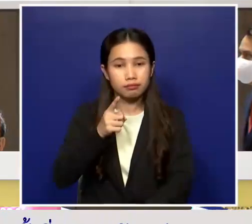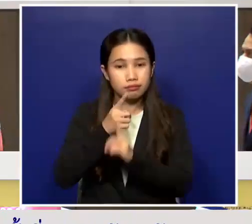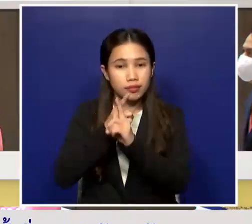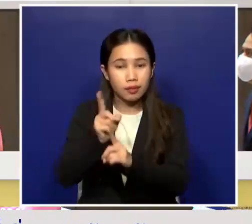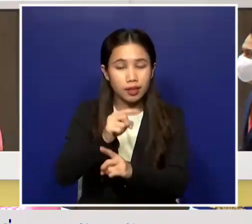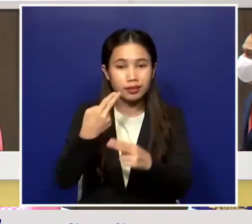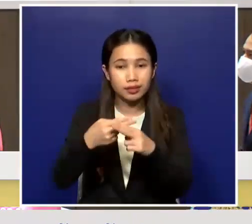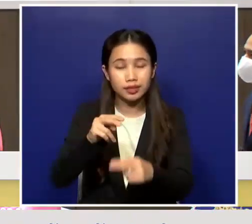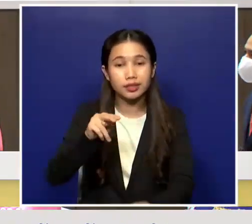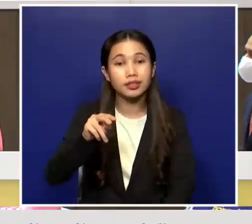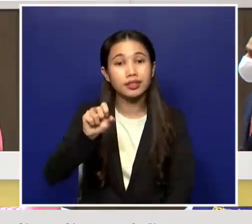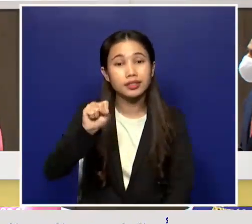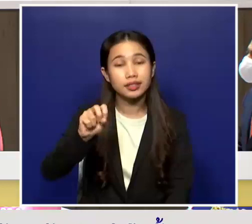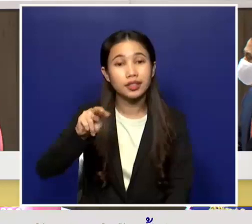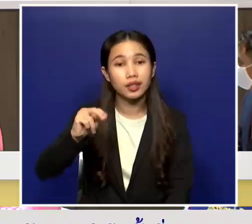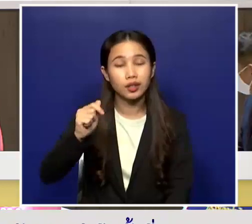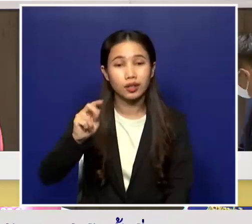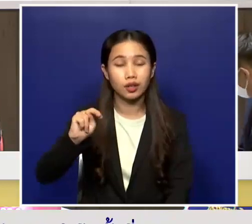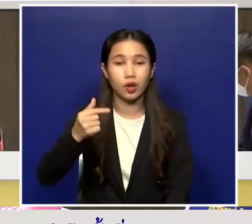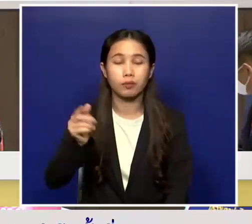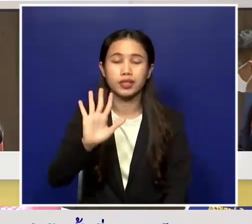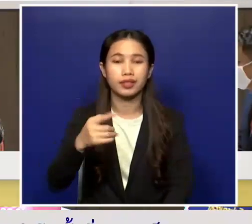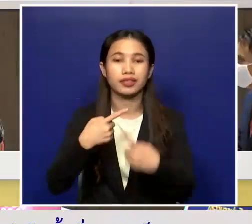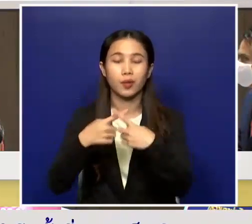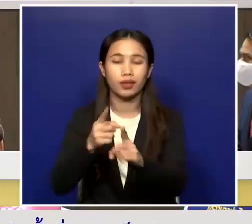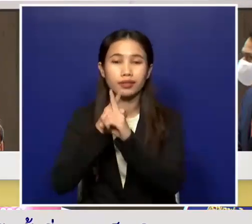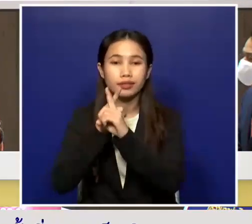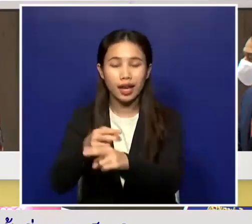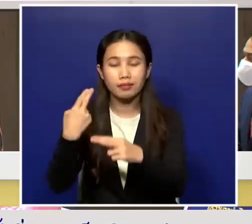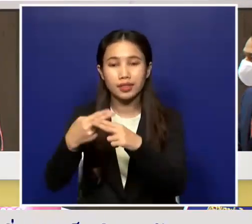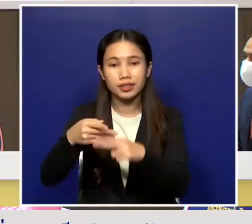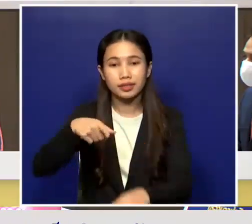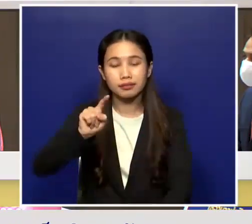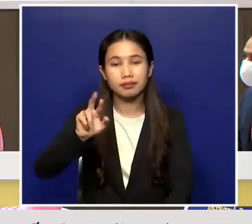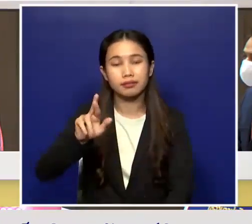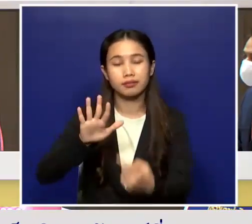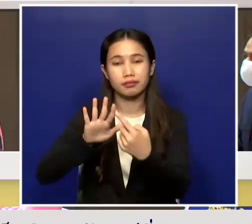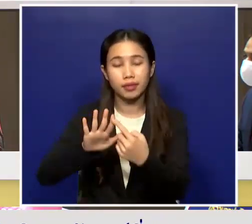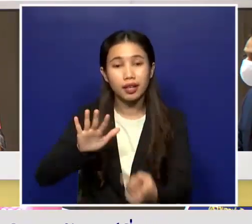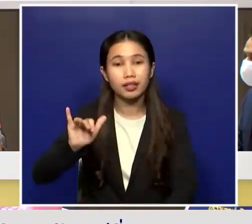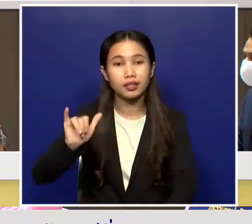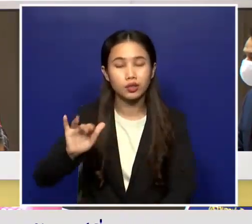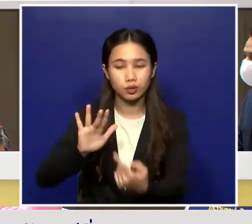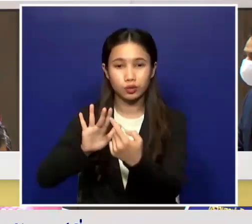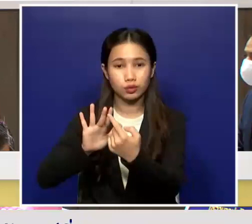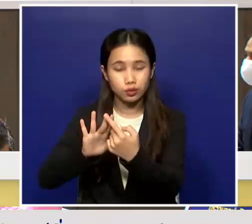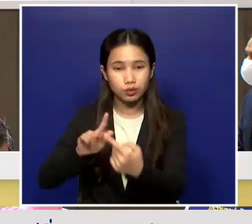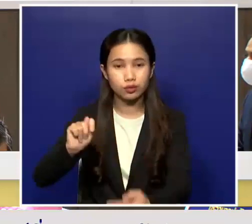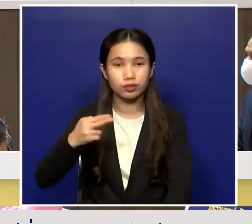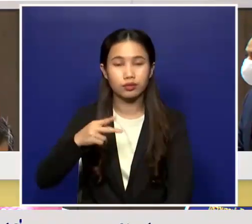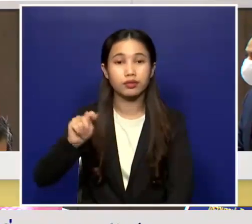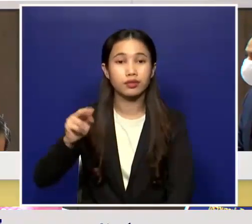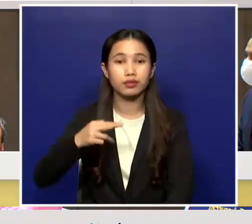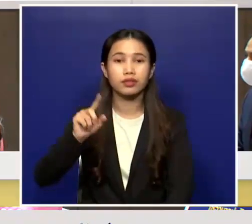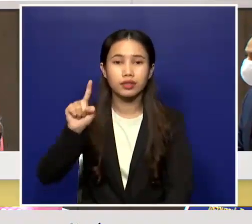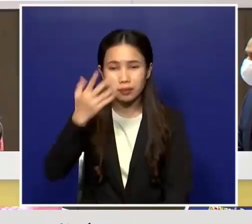นองนะแต่ตามคนชื่อประยุทธ์ใครชอบบอกว่ากรรมตามสนองสงสารคนชื่อสนองจังเลยผมมีเพื่อนสั่งให้เปลี่ยนชื่อหมดเพ